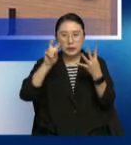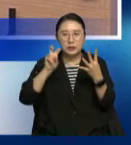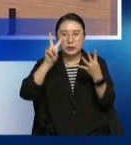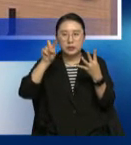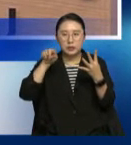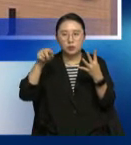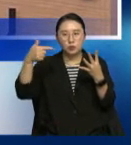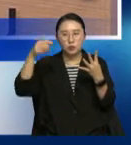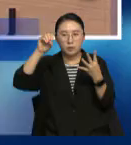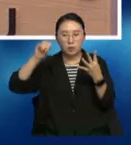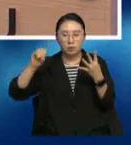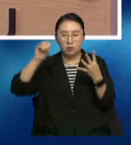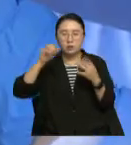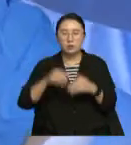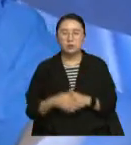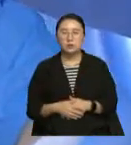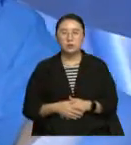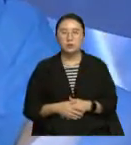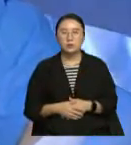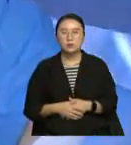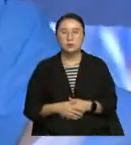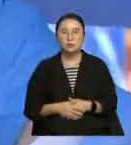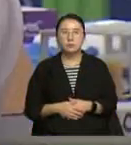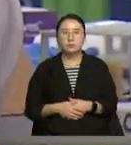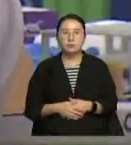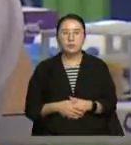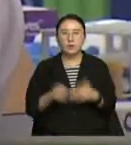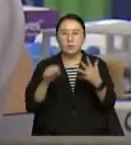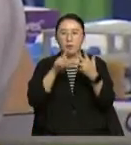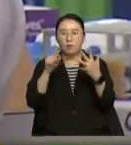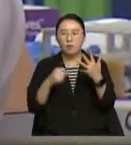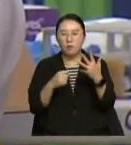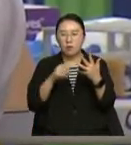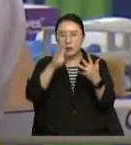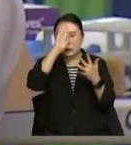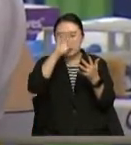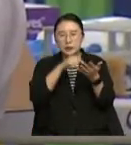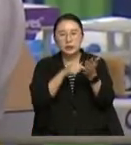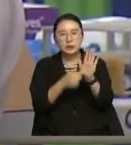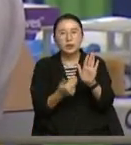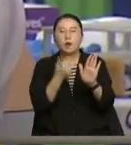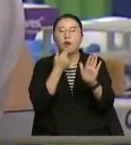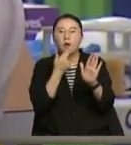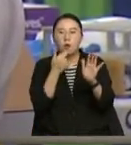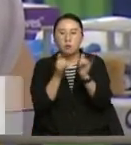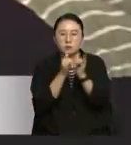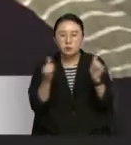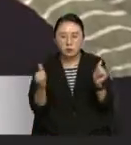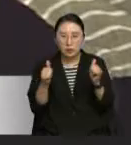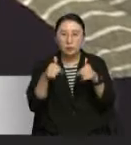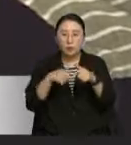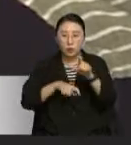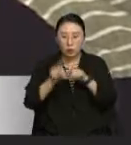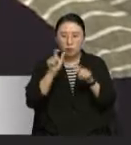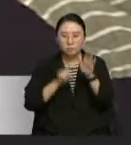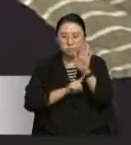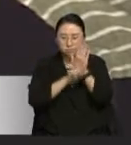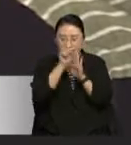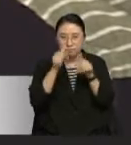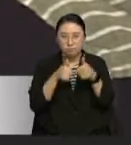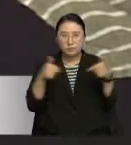22.6% 입니다 또한 8월 무증상 확장자 피우리 39.2% 로 높아진 것에 대해서는